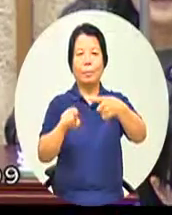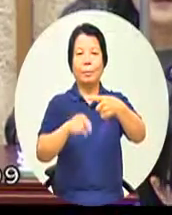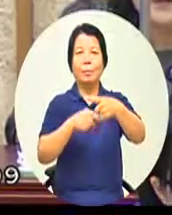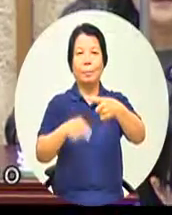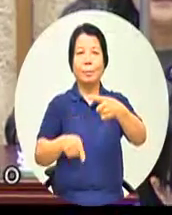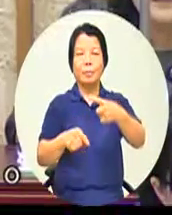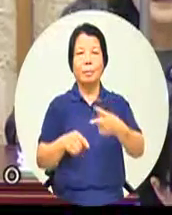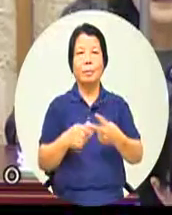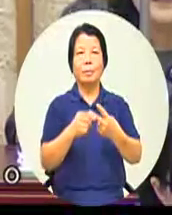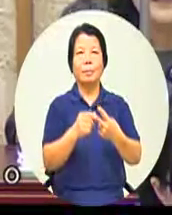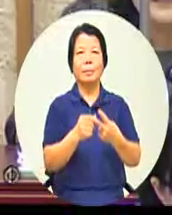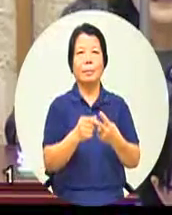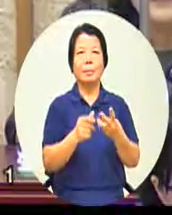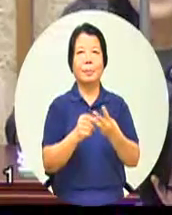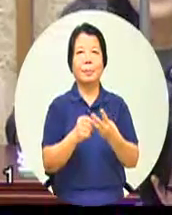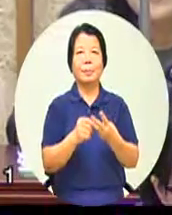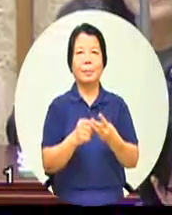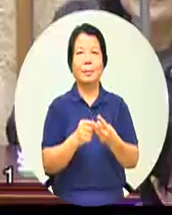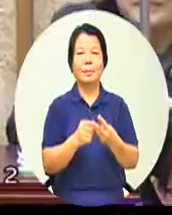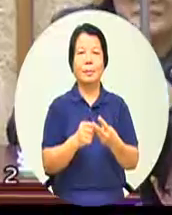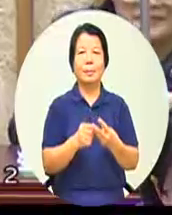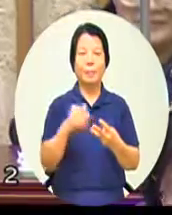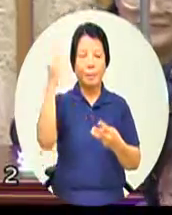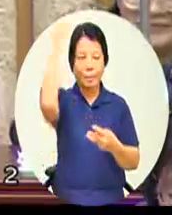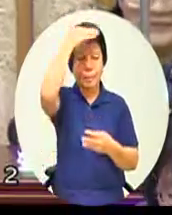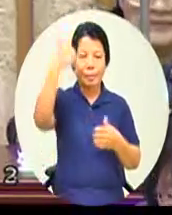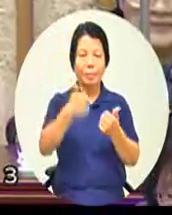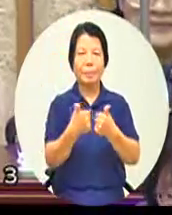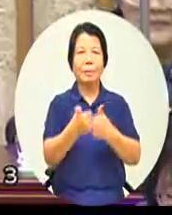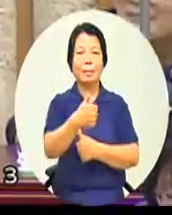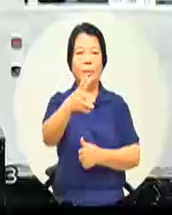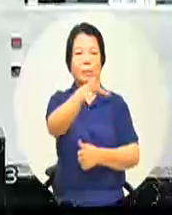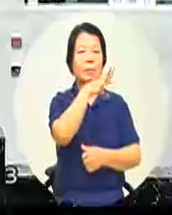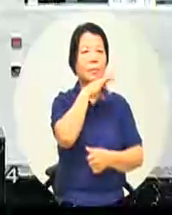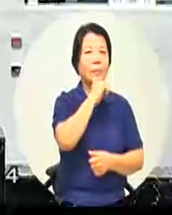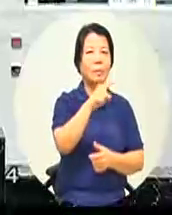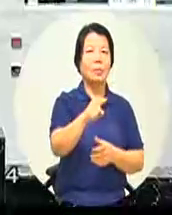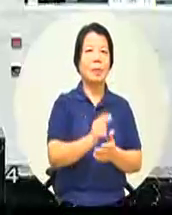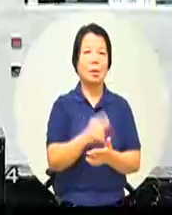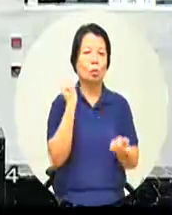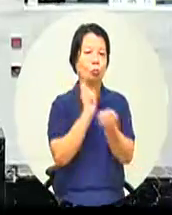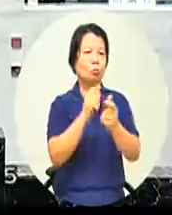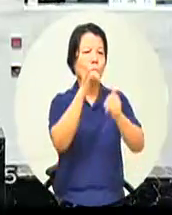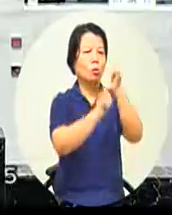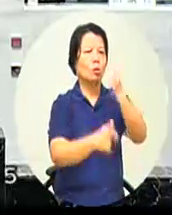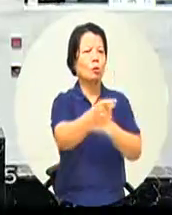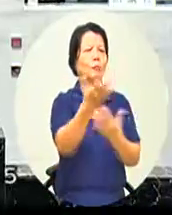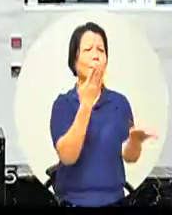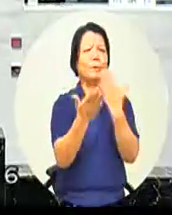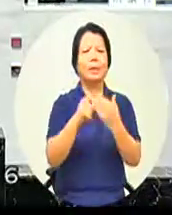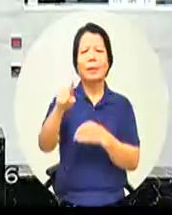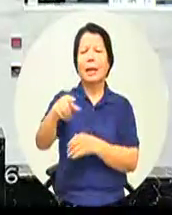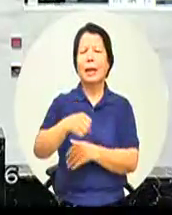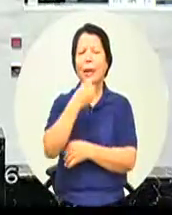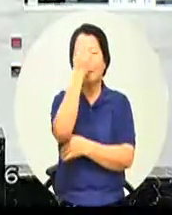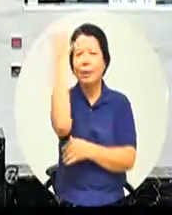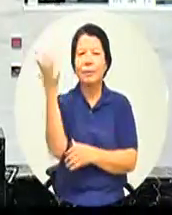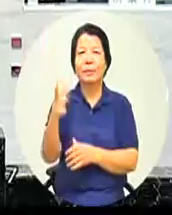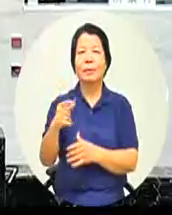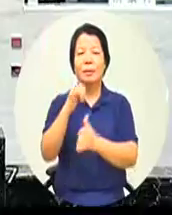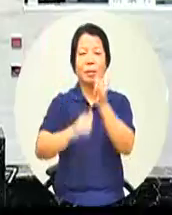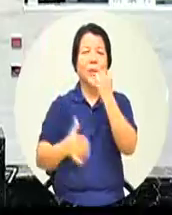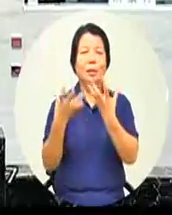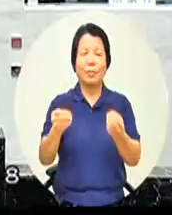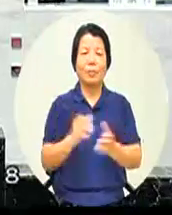哎，莫拉鲁 道，第一晚，啊，你几岁啊？当然你的数比阮较捌啦，啊，伊才几岁 啊？这我日本